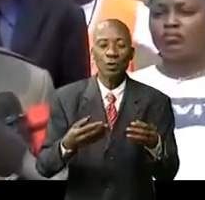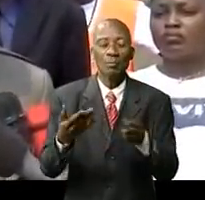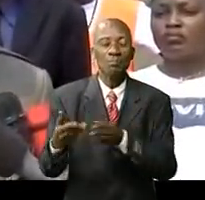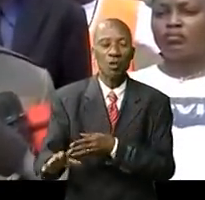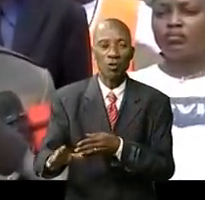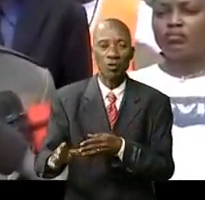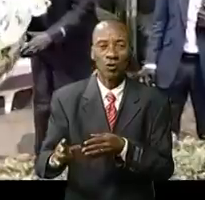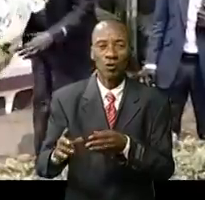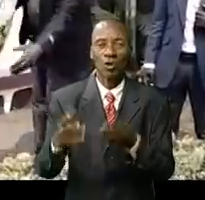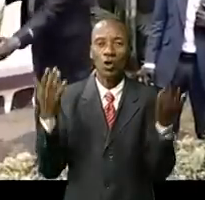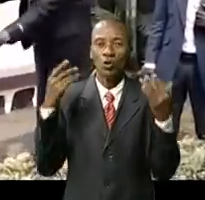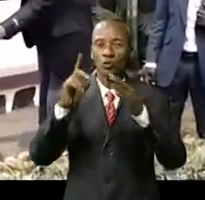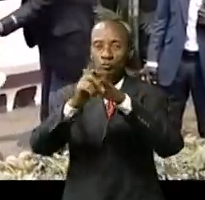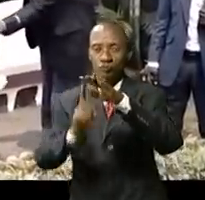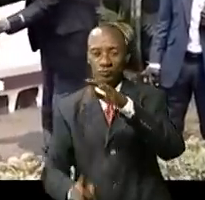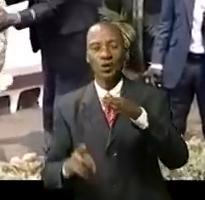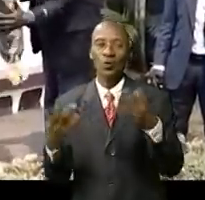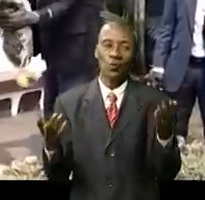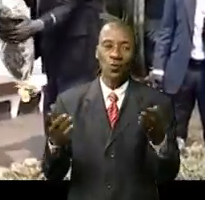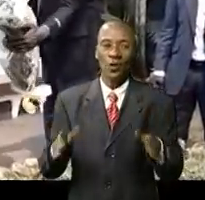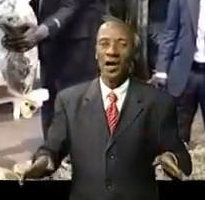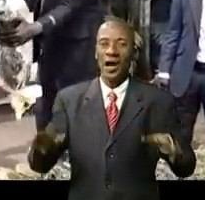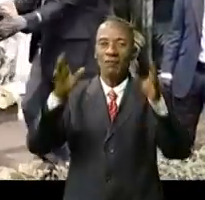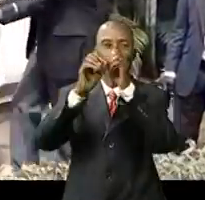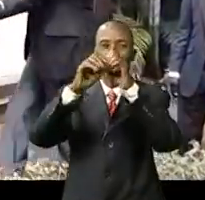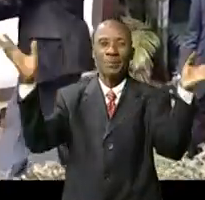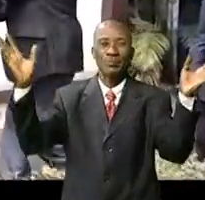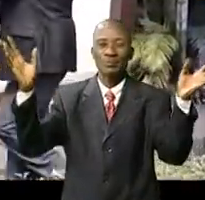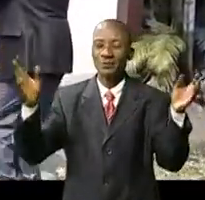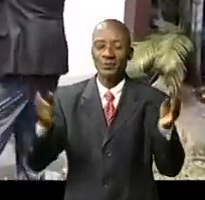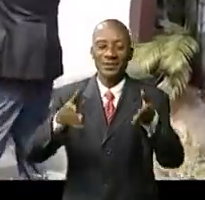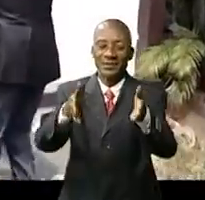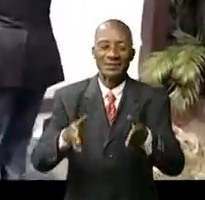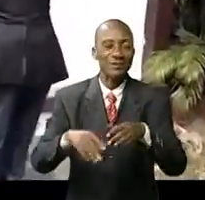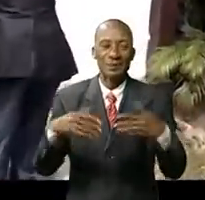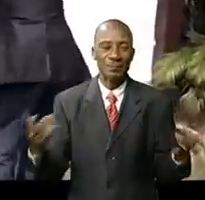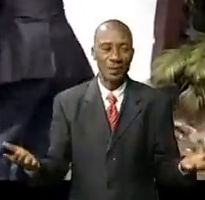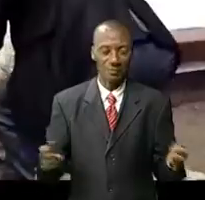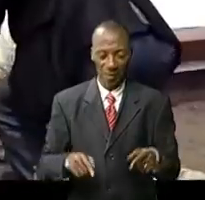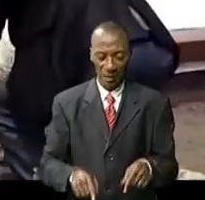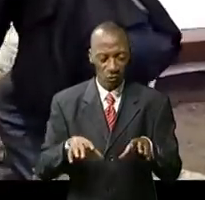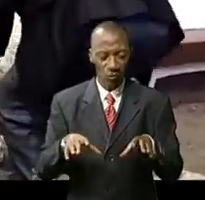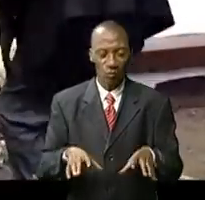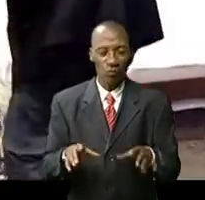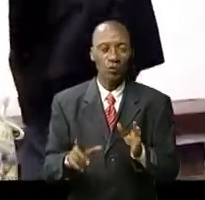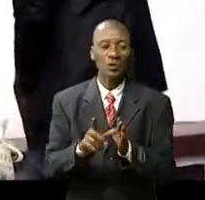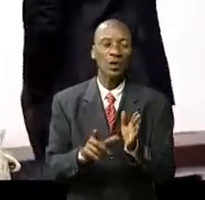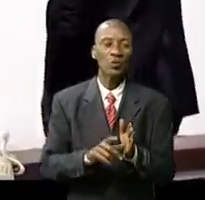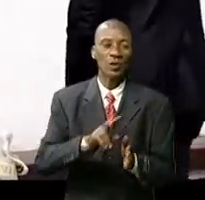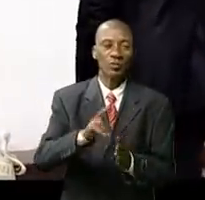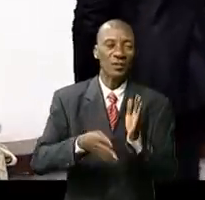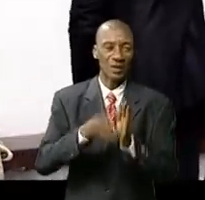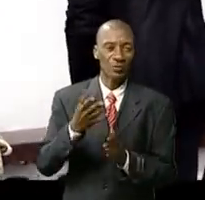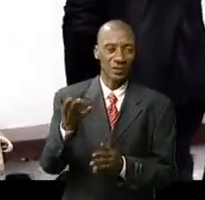on n'a jamais su. La RDC est aujourd'hui régie par une loi de 1914 qui stipule que les cimetières, une